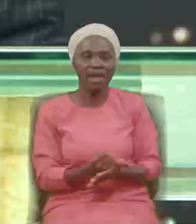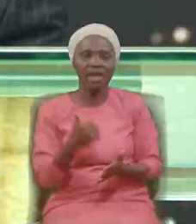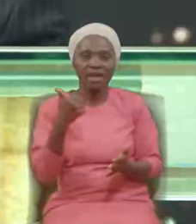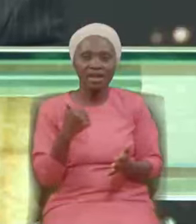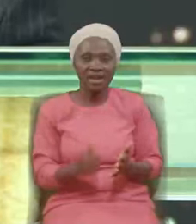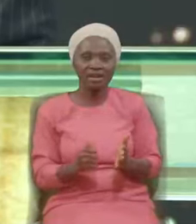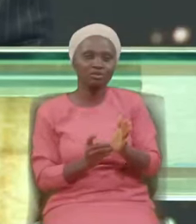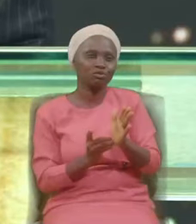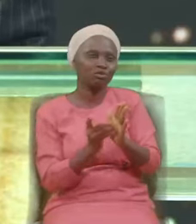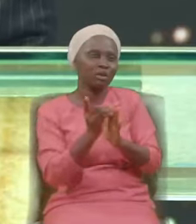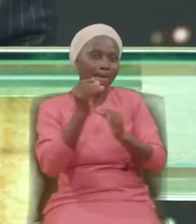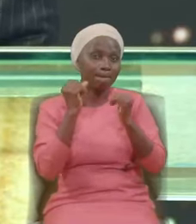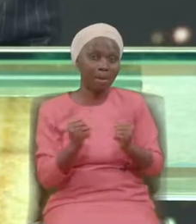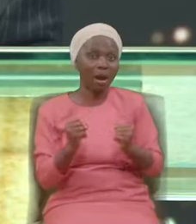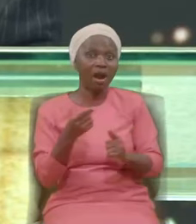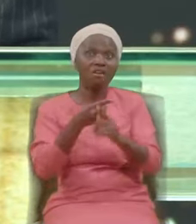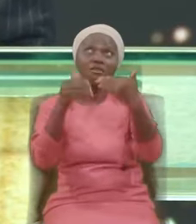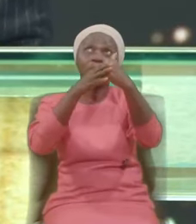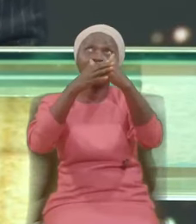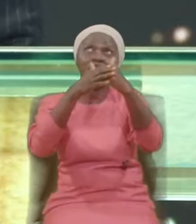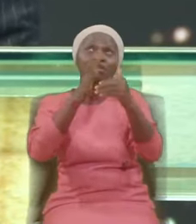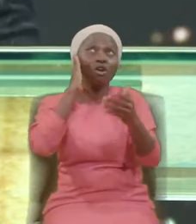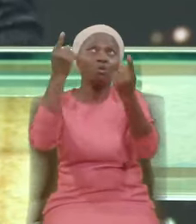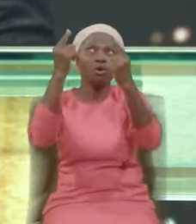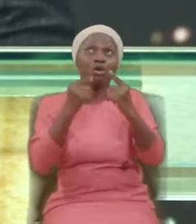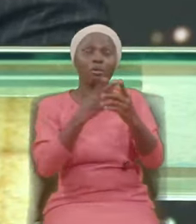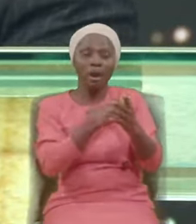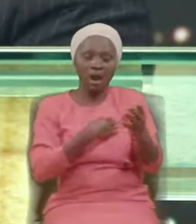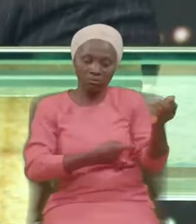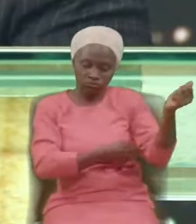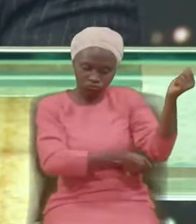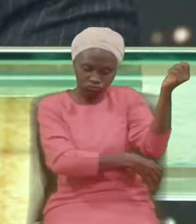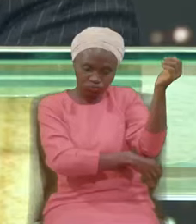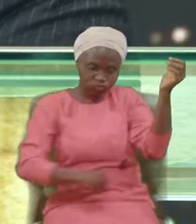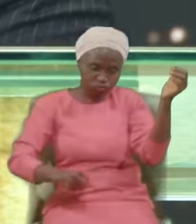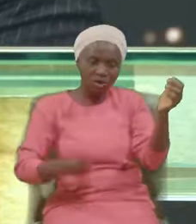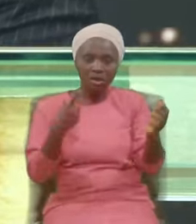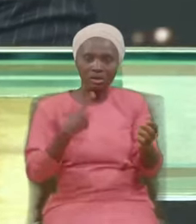La dynamite du ciel, le bulldozer du ciel,